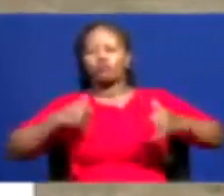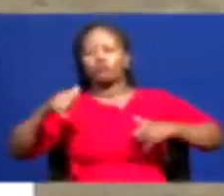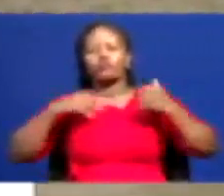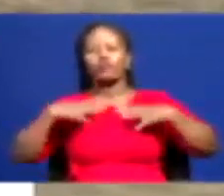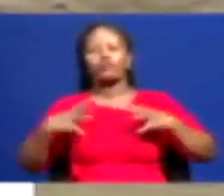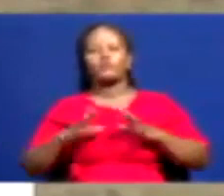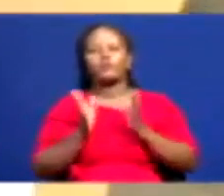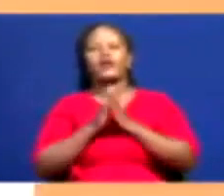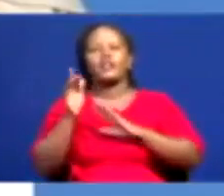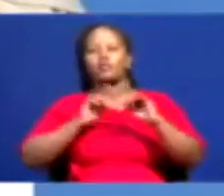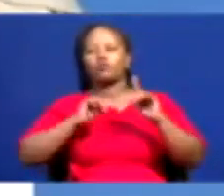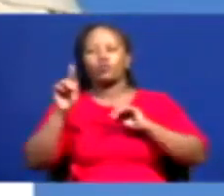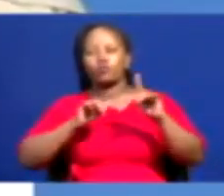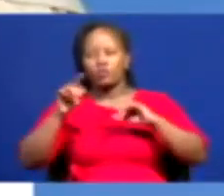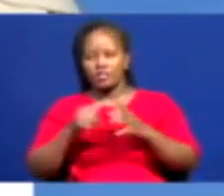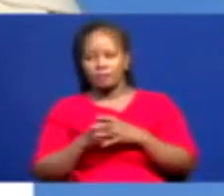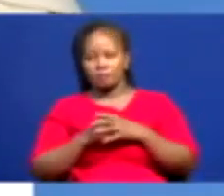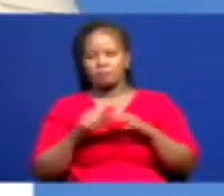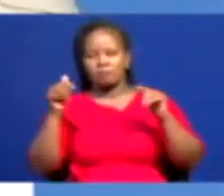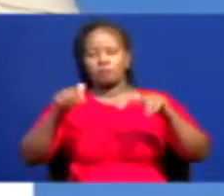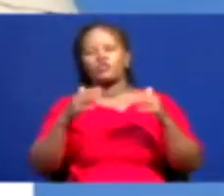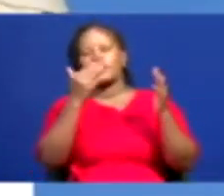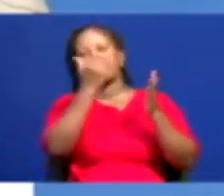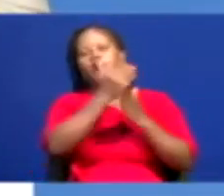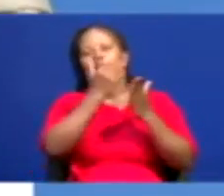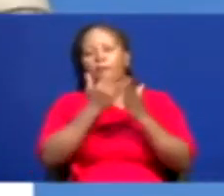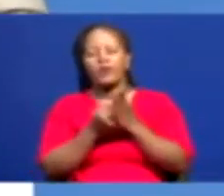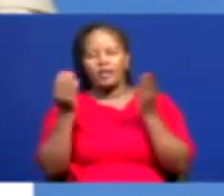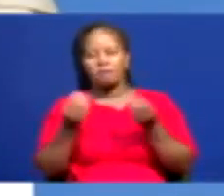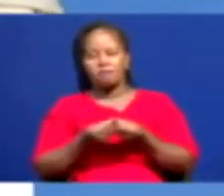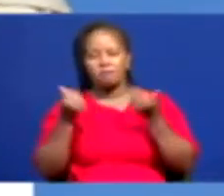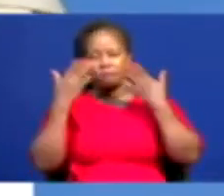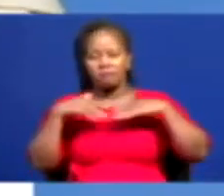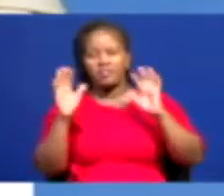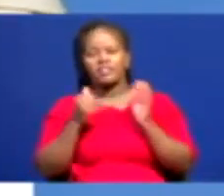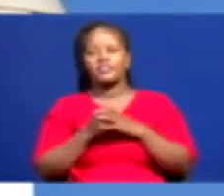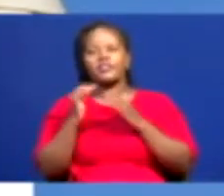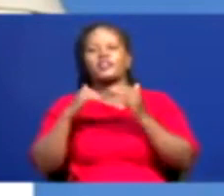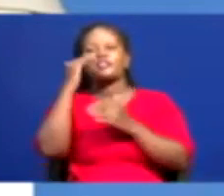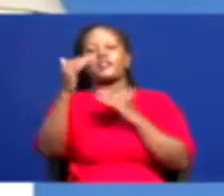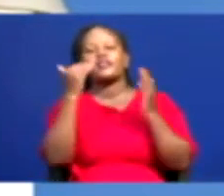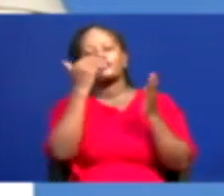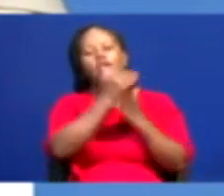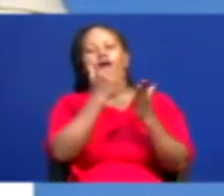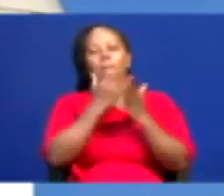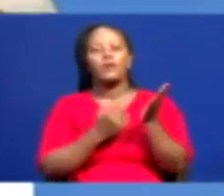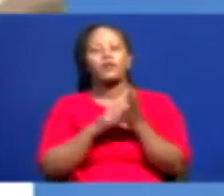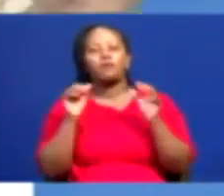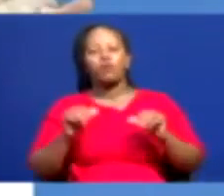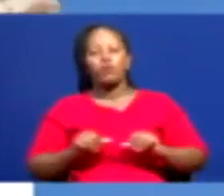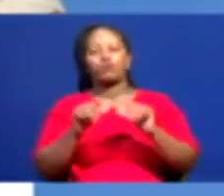watalii. Haya, kwa leo kipindi hiki kinaishia hapa. Katika kipindi kijacho